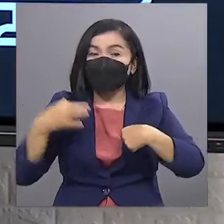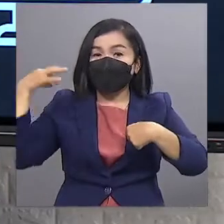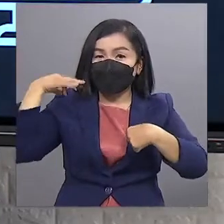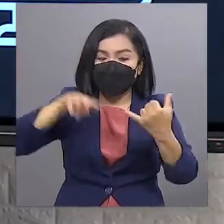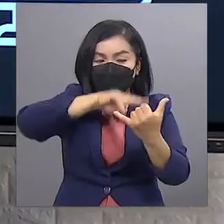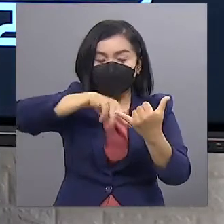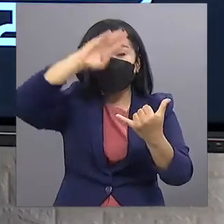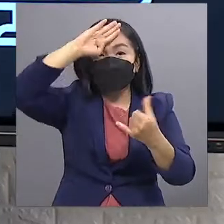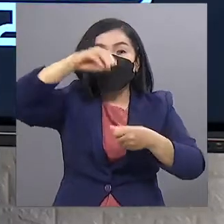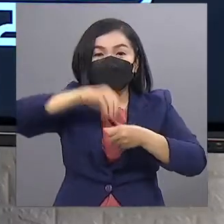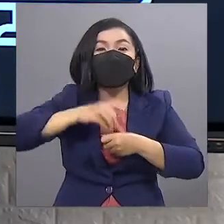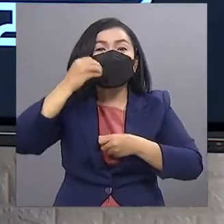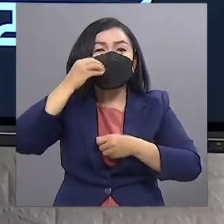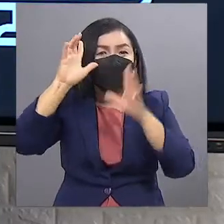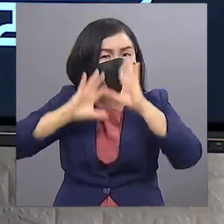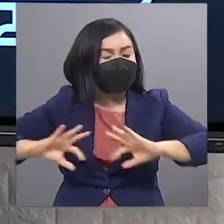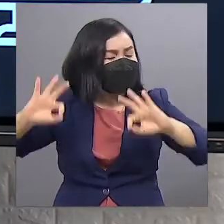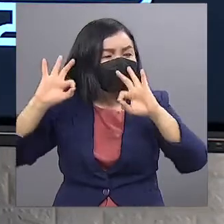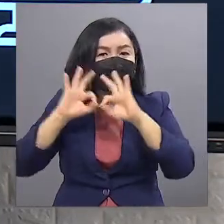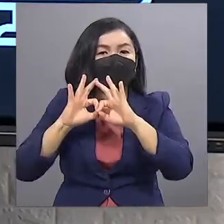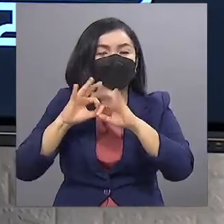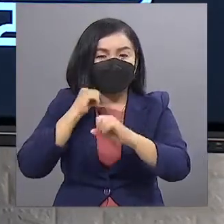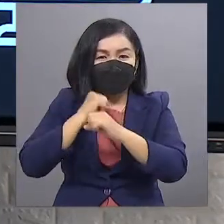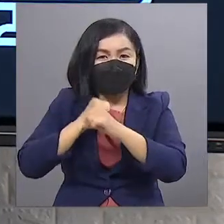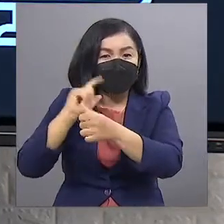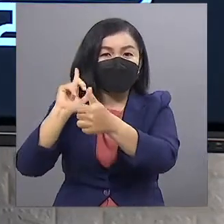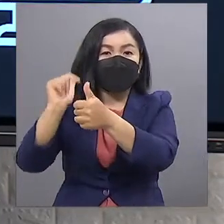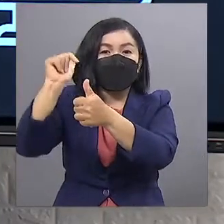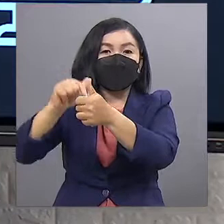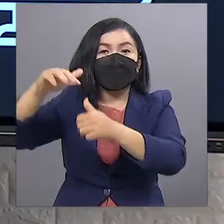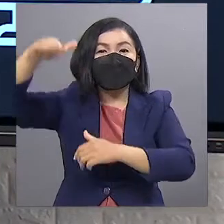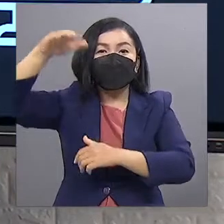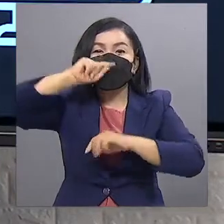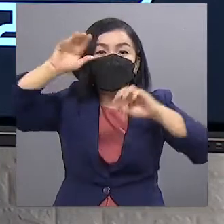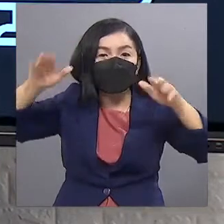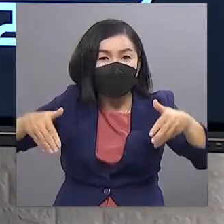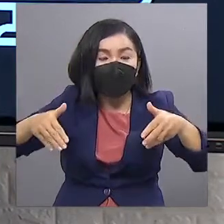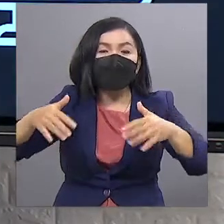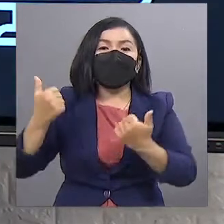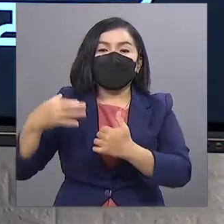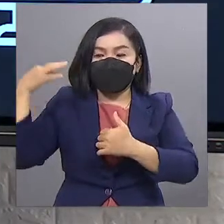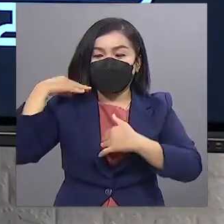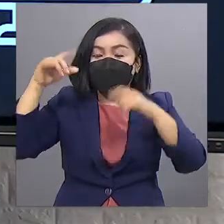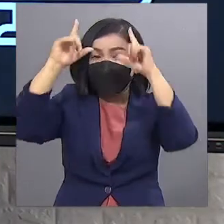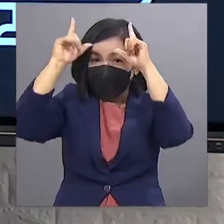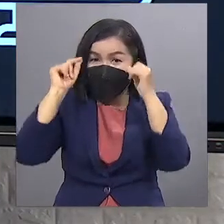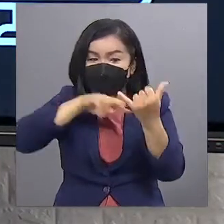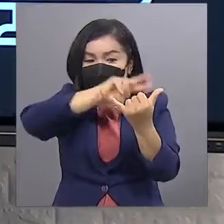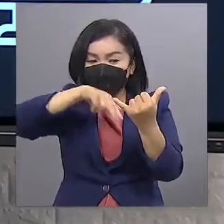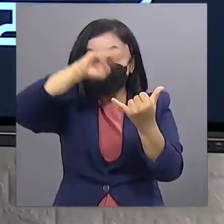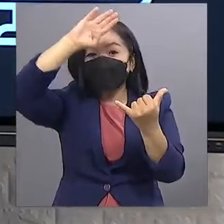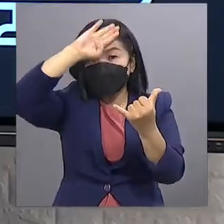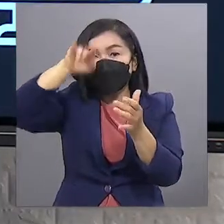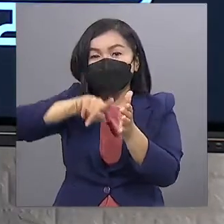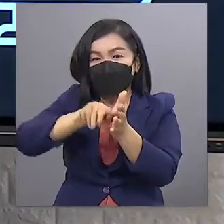็นหัวเรี่ยหัวแรงหักคนนึงก็คือคนนี้ครัพี่นกเป็นยาบ๊าลอ++.com coworkคุผชม ซึ่ง